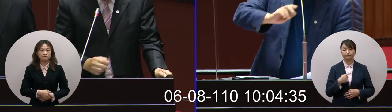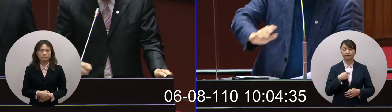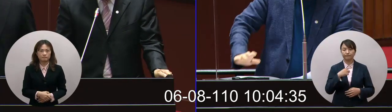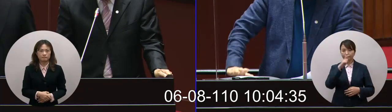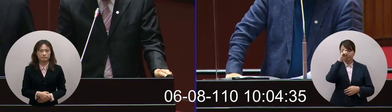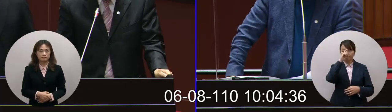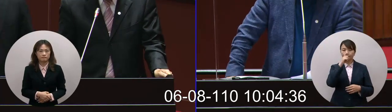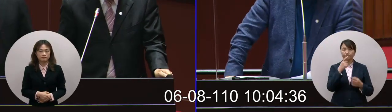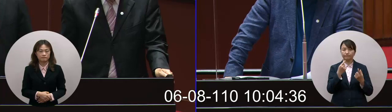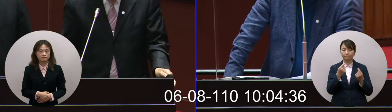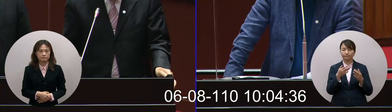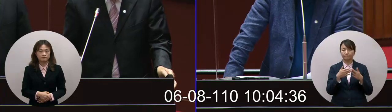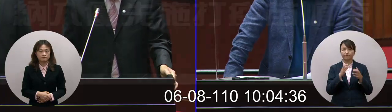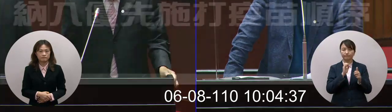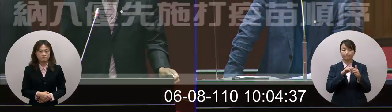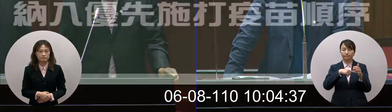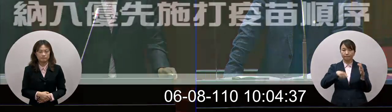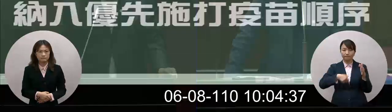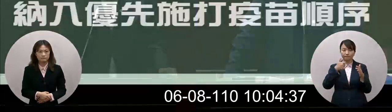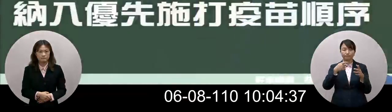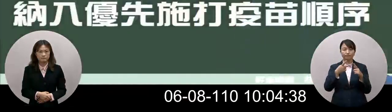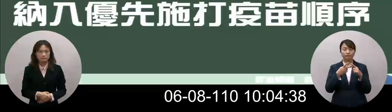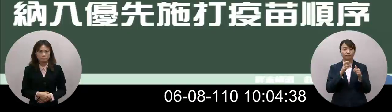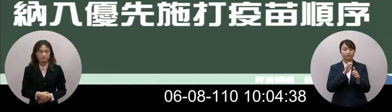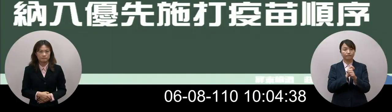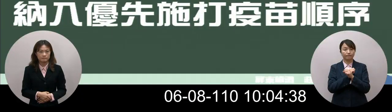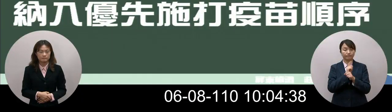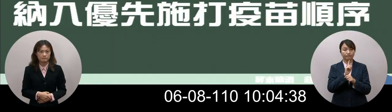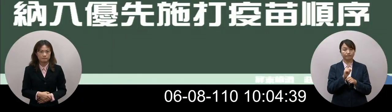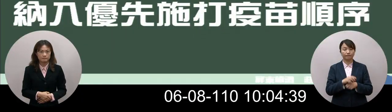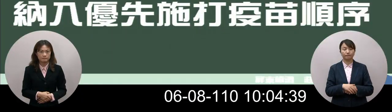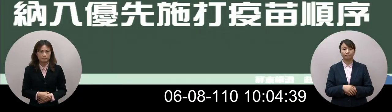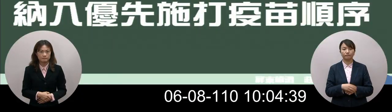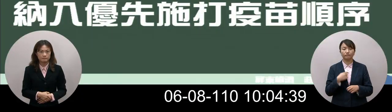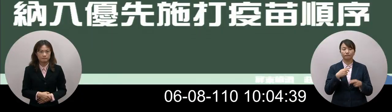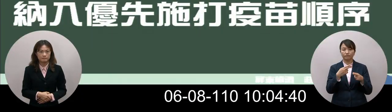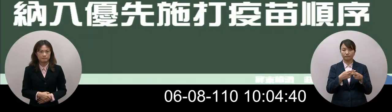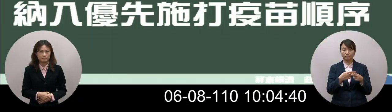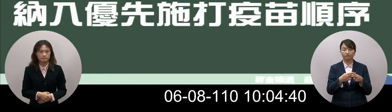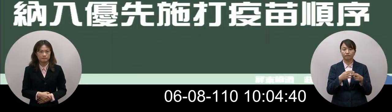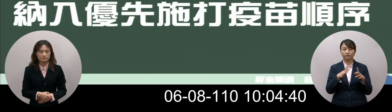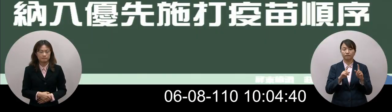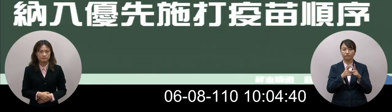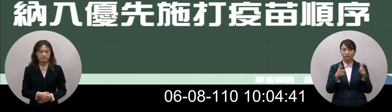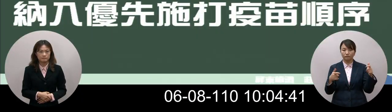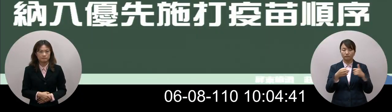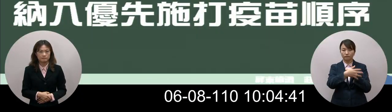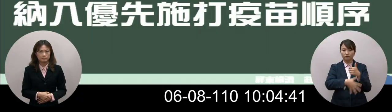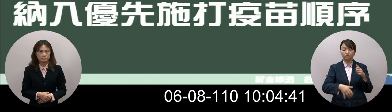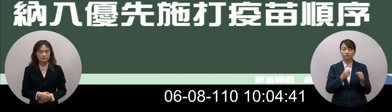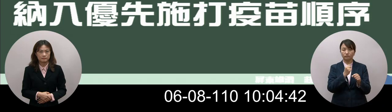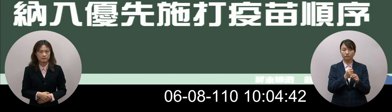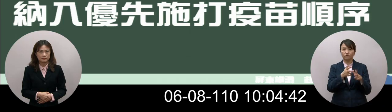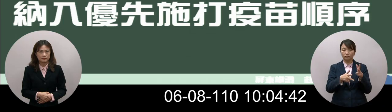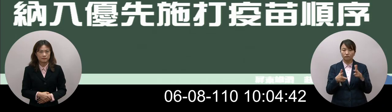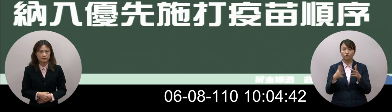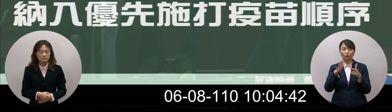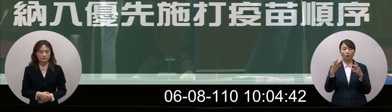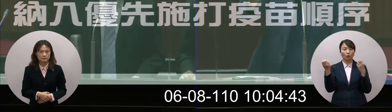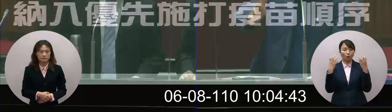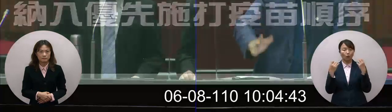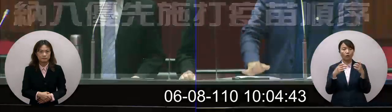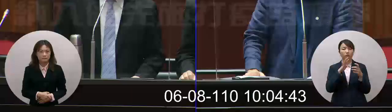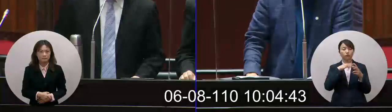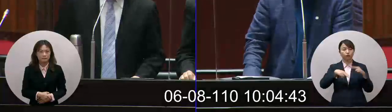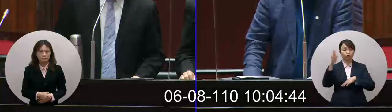还是想跟院长来做一些提醒，就是说，我相信在各行各业里面呢、啊，也很多讯息都会到